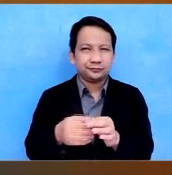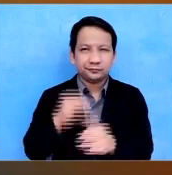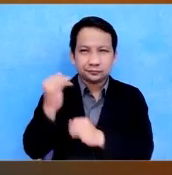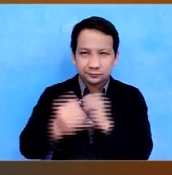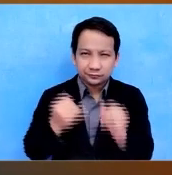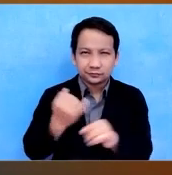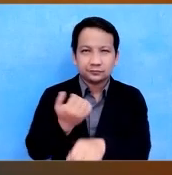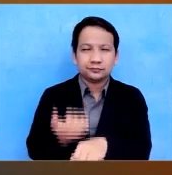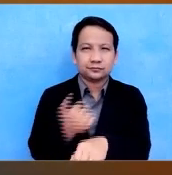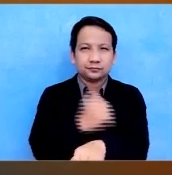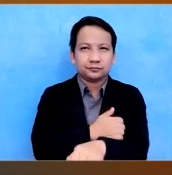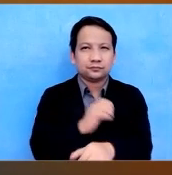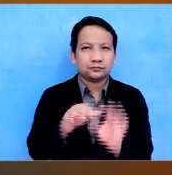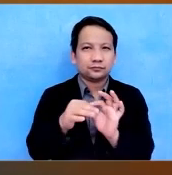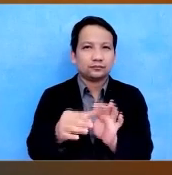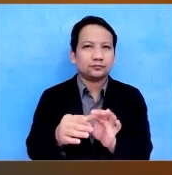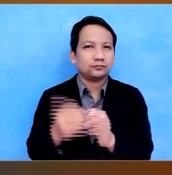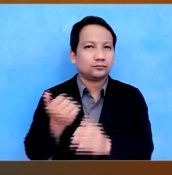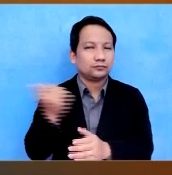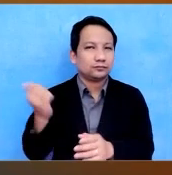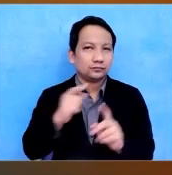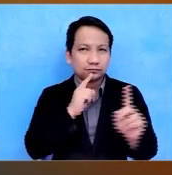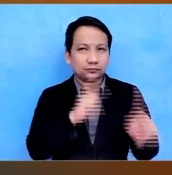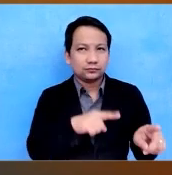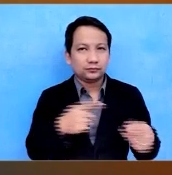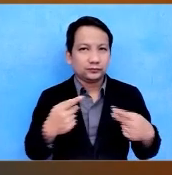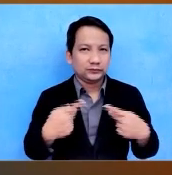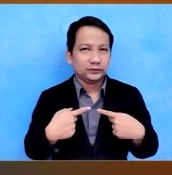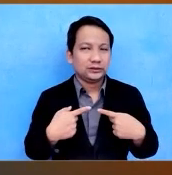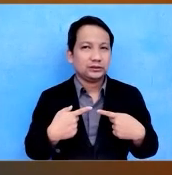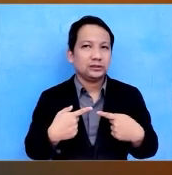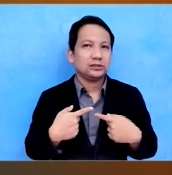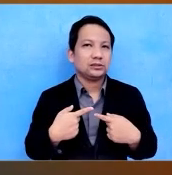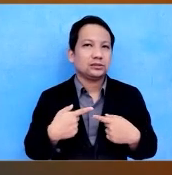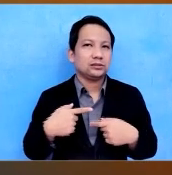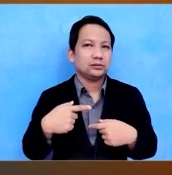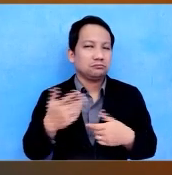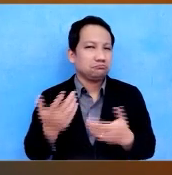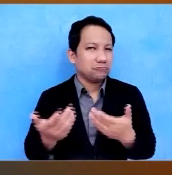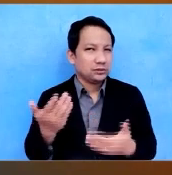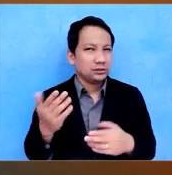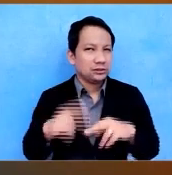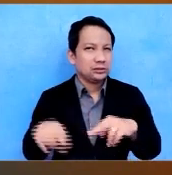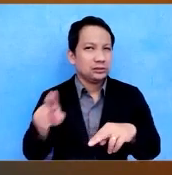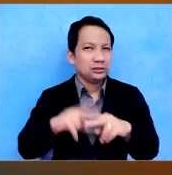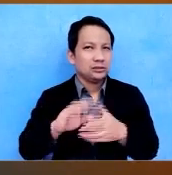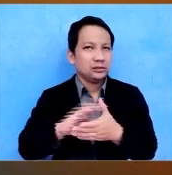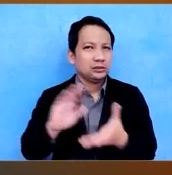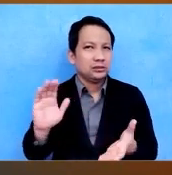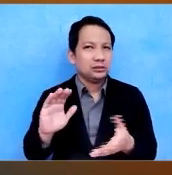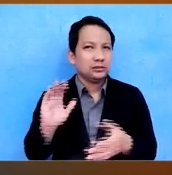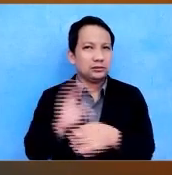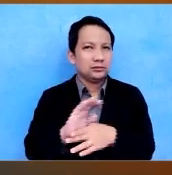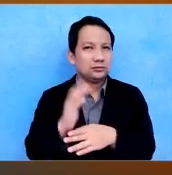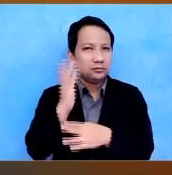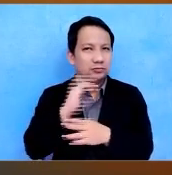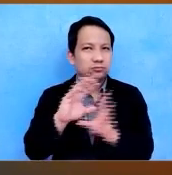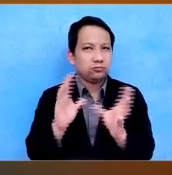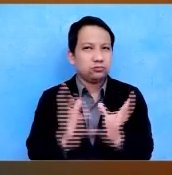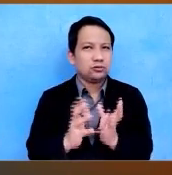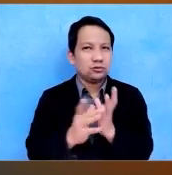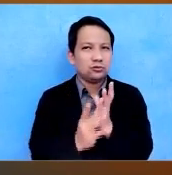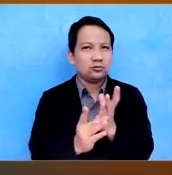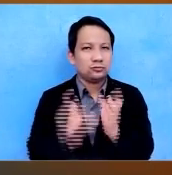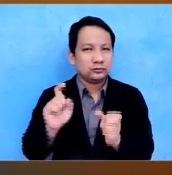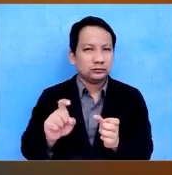Energy Agency, bakit sa kanilang report ng May, sabi nila, tinaas nila yung forecast nila sa world oil